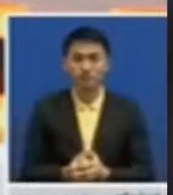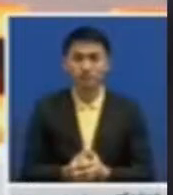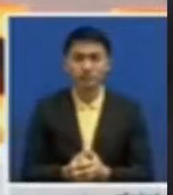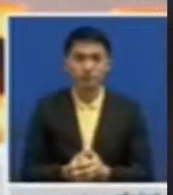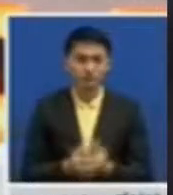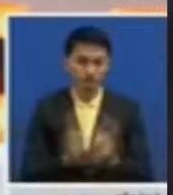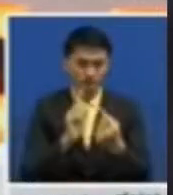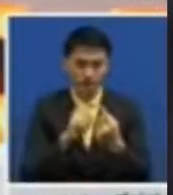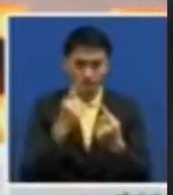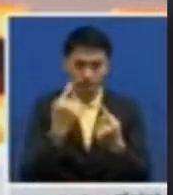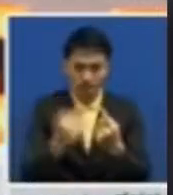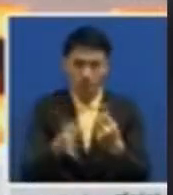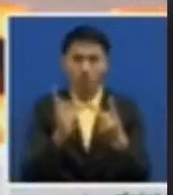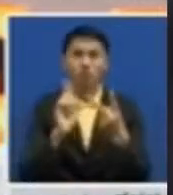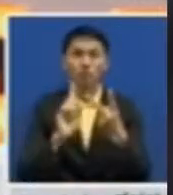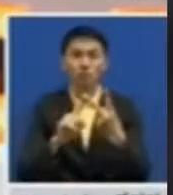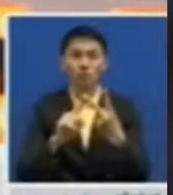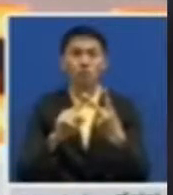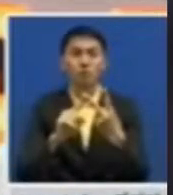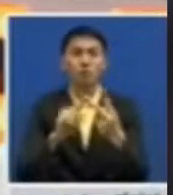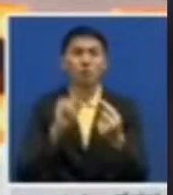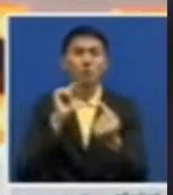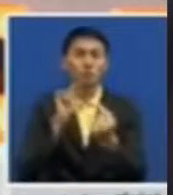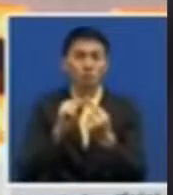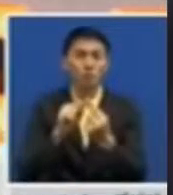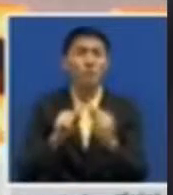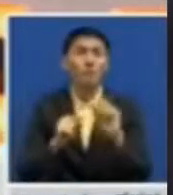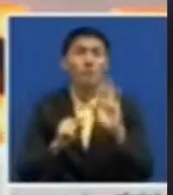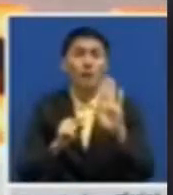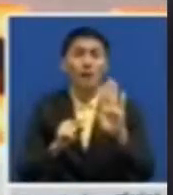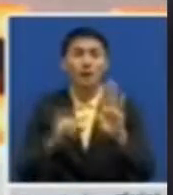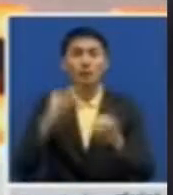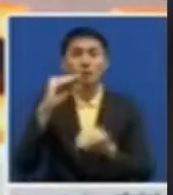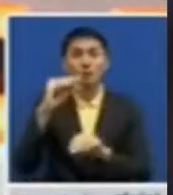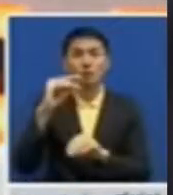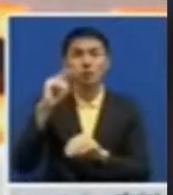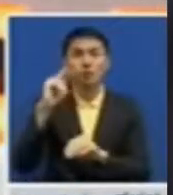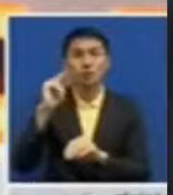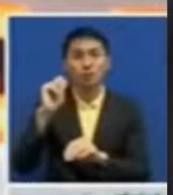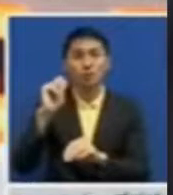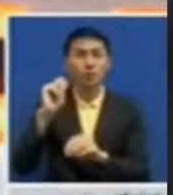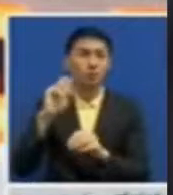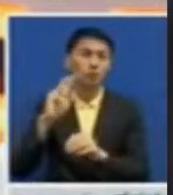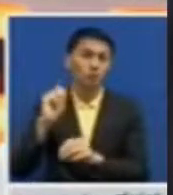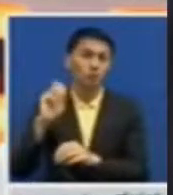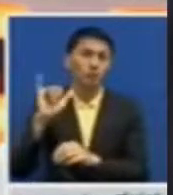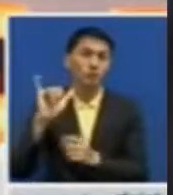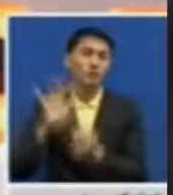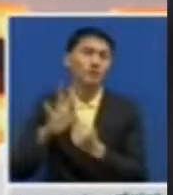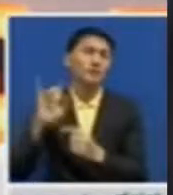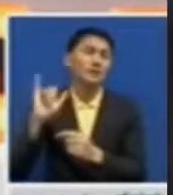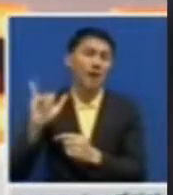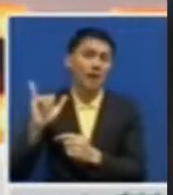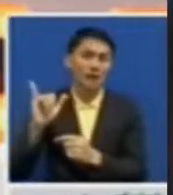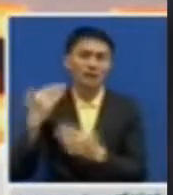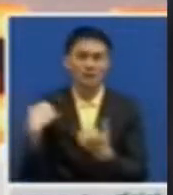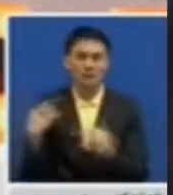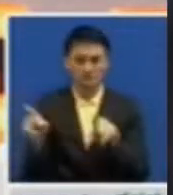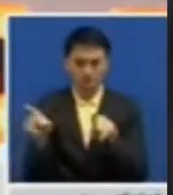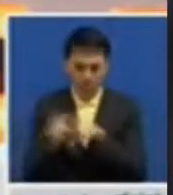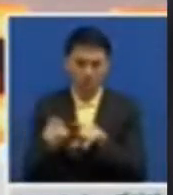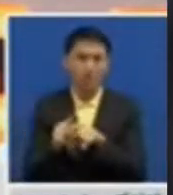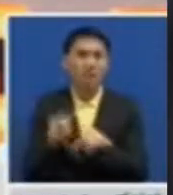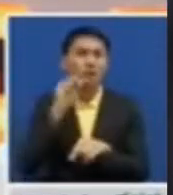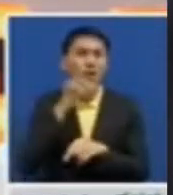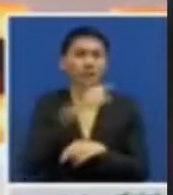ครับเป็นหนองทุ่มของบ้านดงยางอำเภอวาปีปทุมจังหวัดมหาสารคามแห่งนี้ก็เช่นเดียวกัน